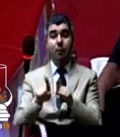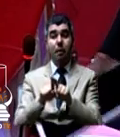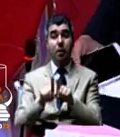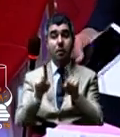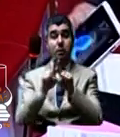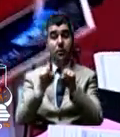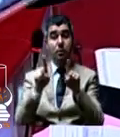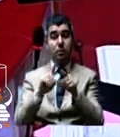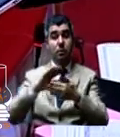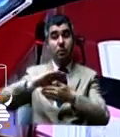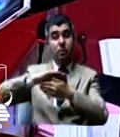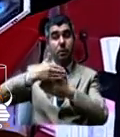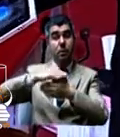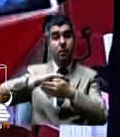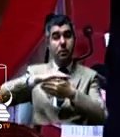لوحاتي، هذا حاسوب